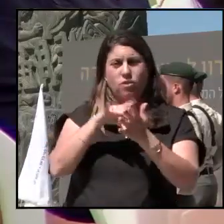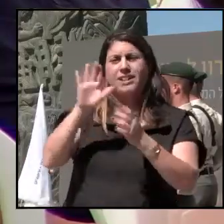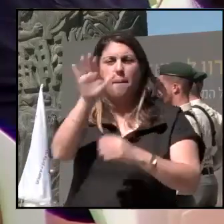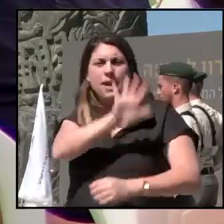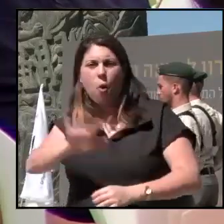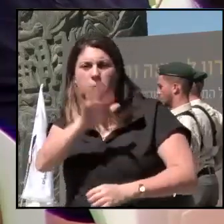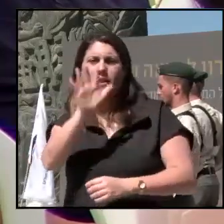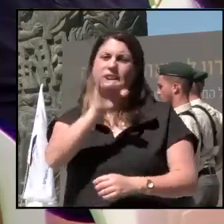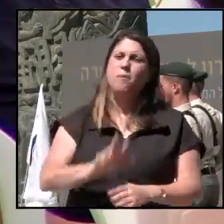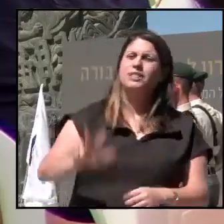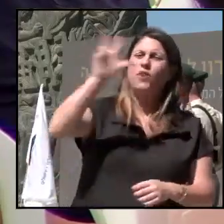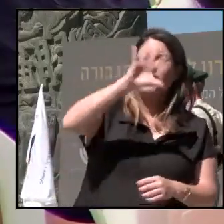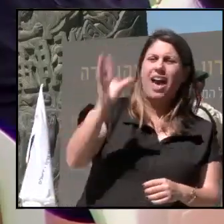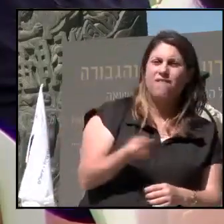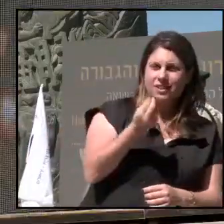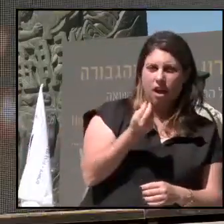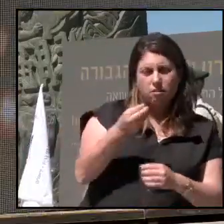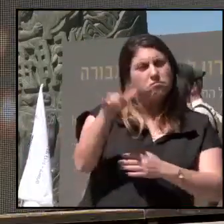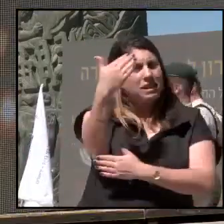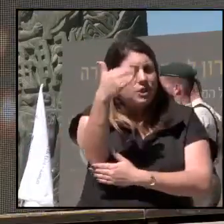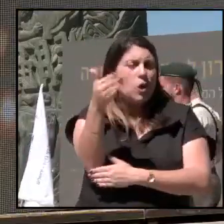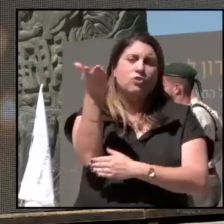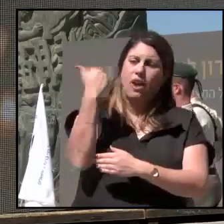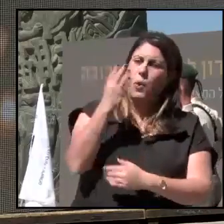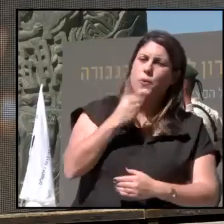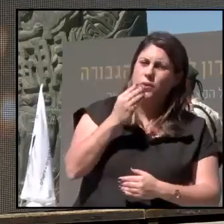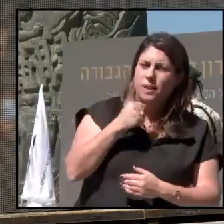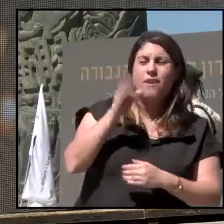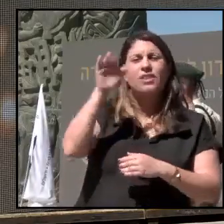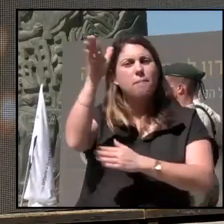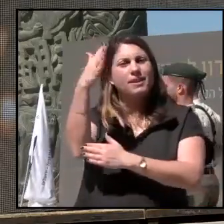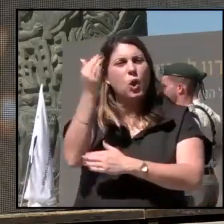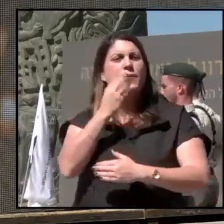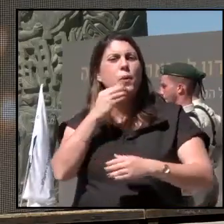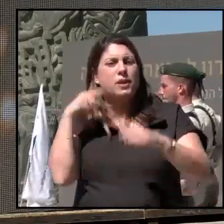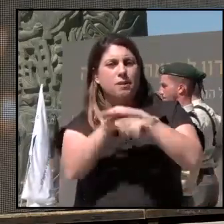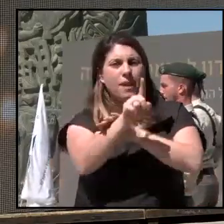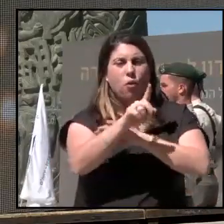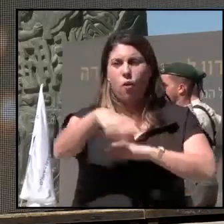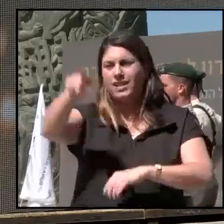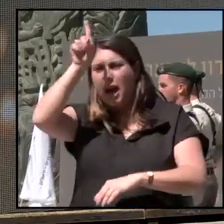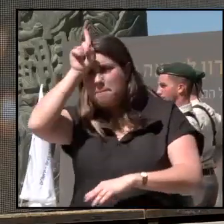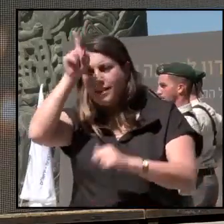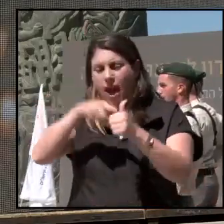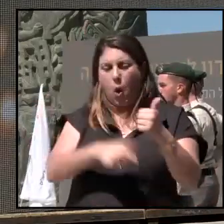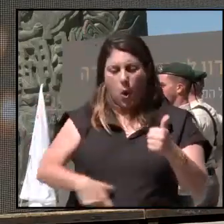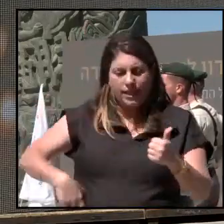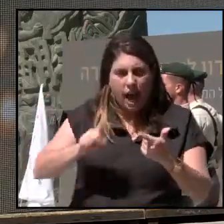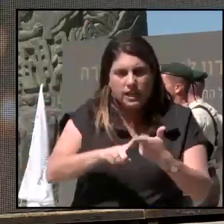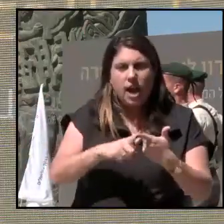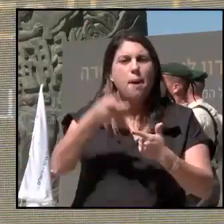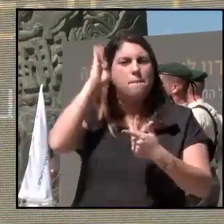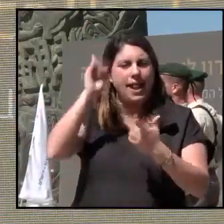אפריקה, בארצות מהן יצאו היהודים ובארצות אליהן נמלטו: גרמניה, הונגריה,